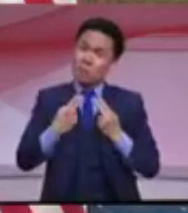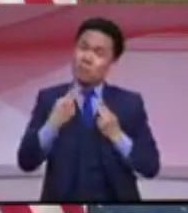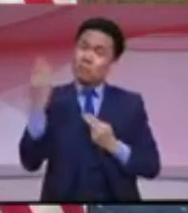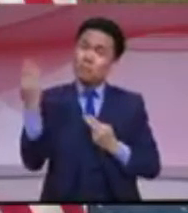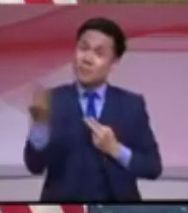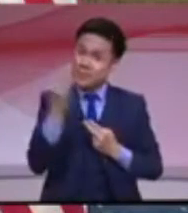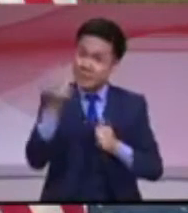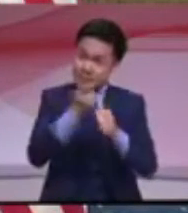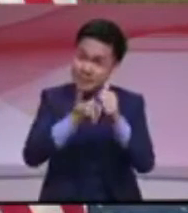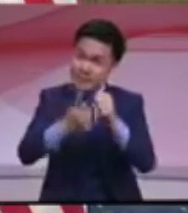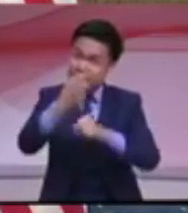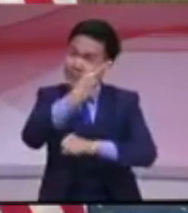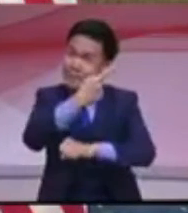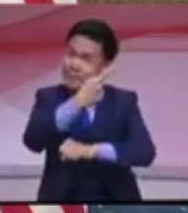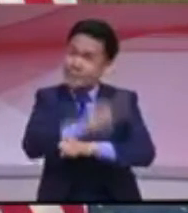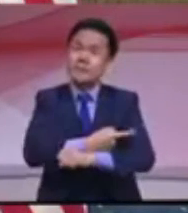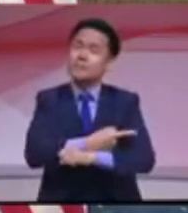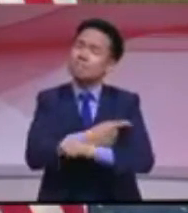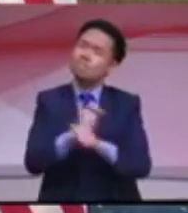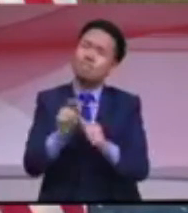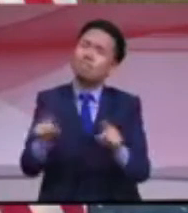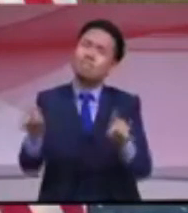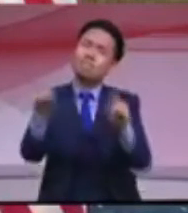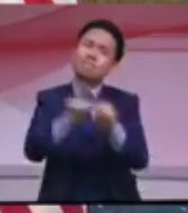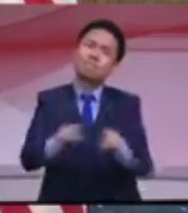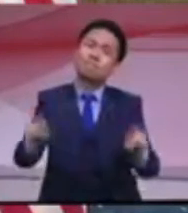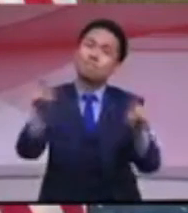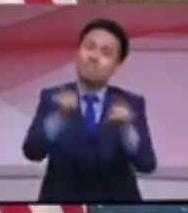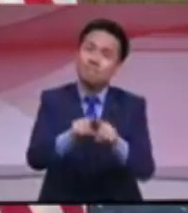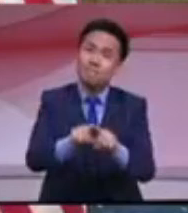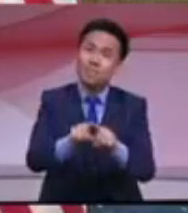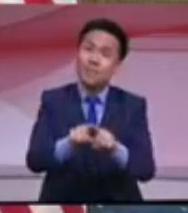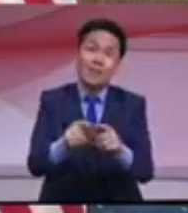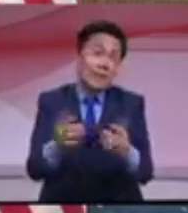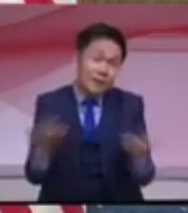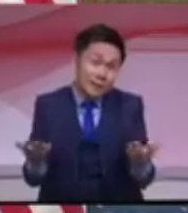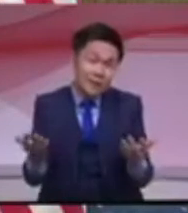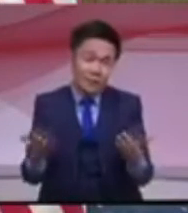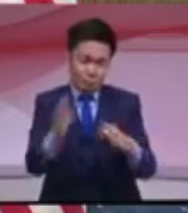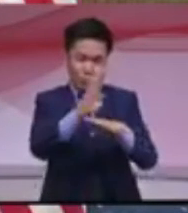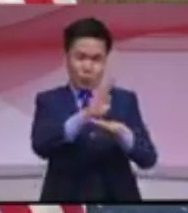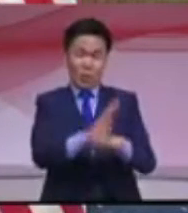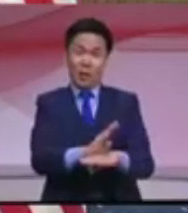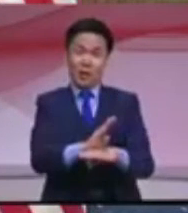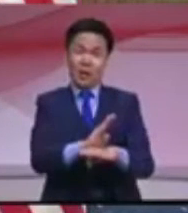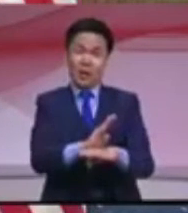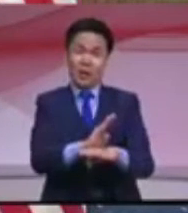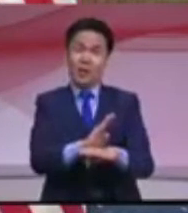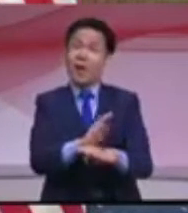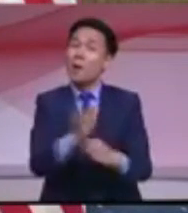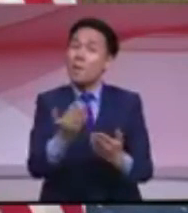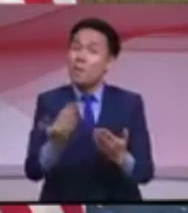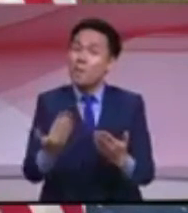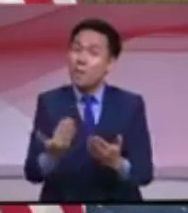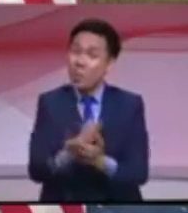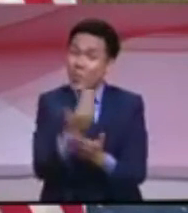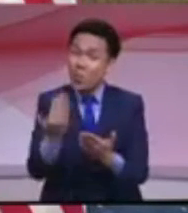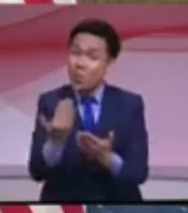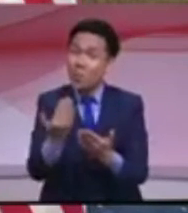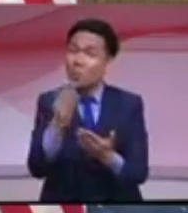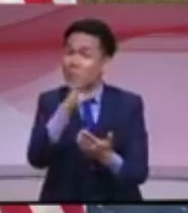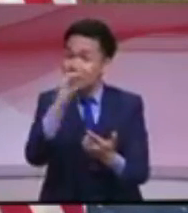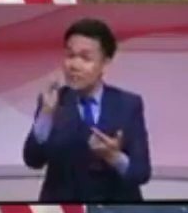boleh dilaksanakan seperti biasa dengan pembudayaan norma baru dan pematuhan